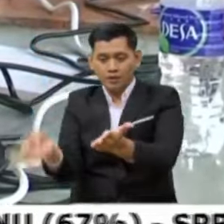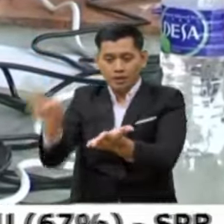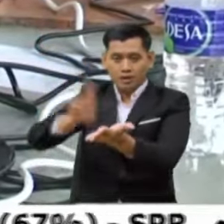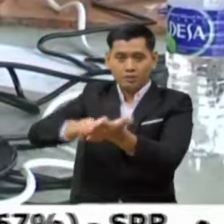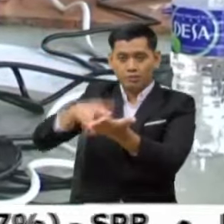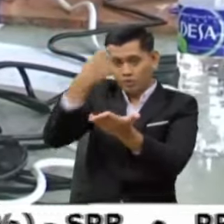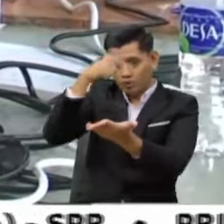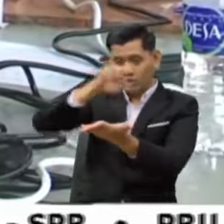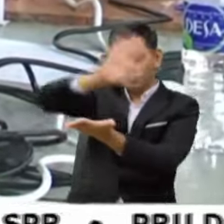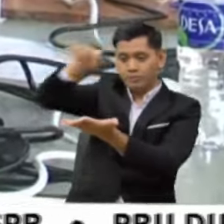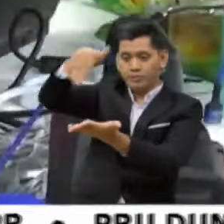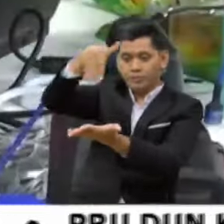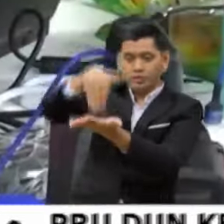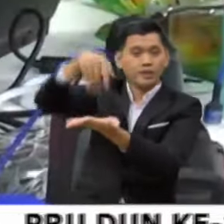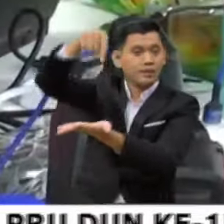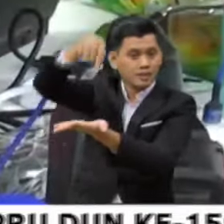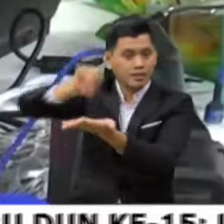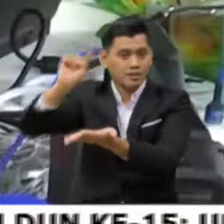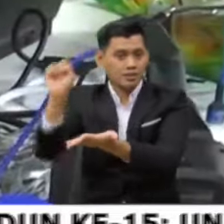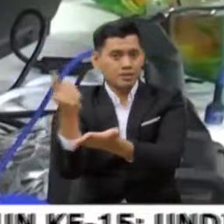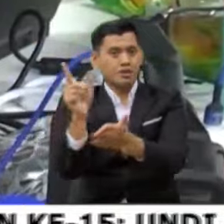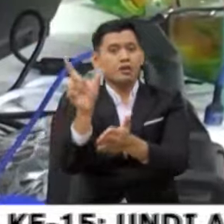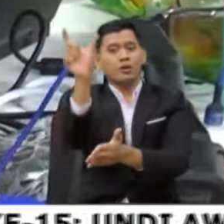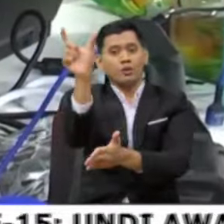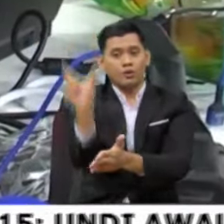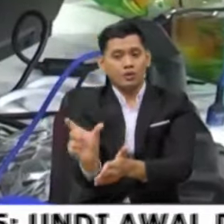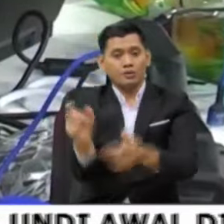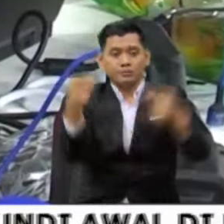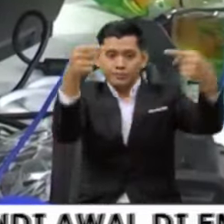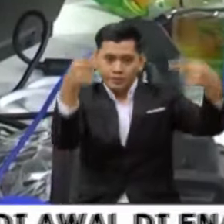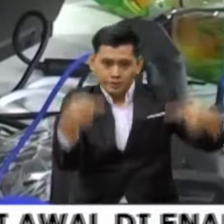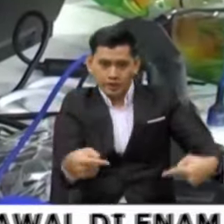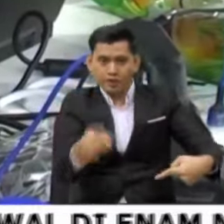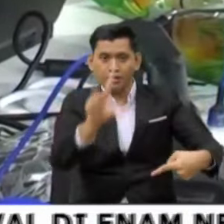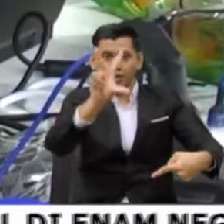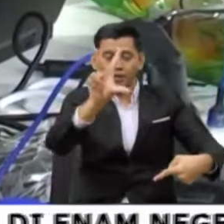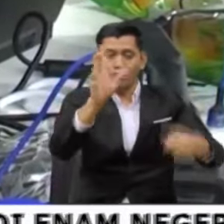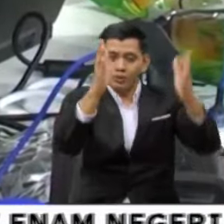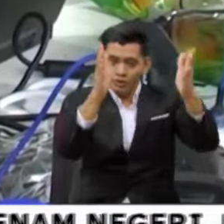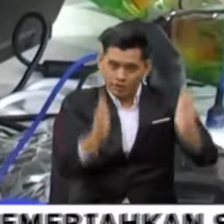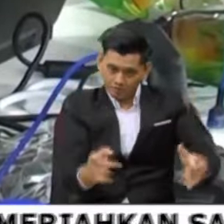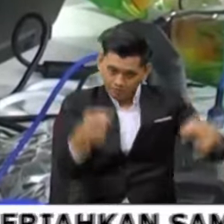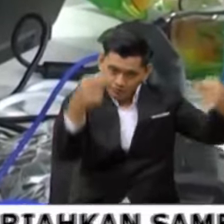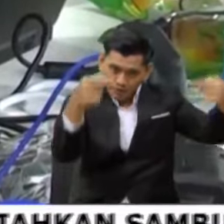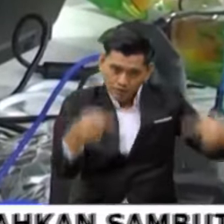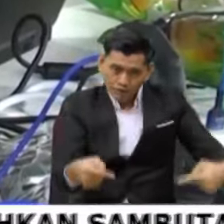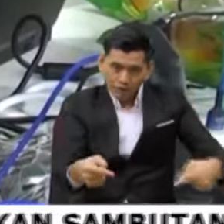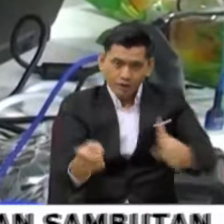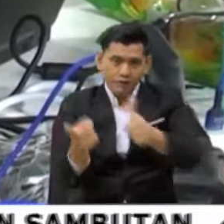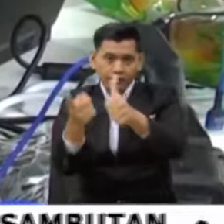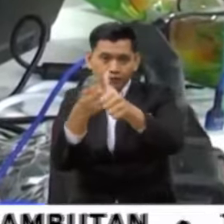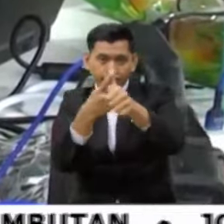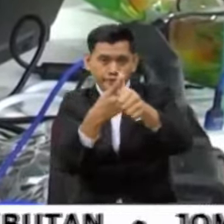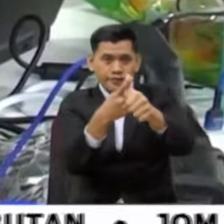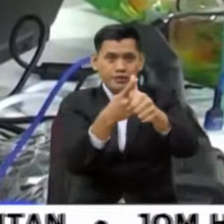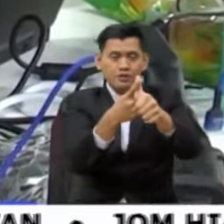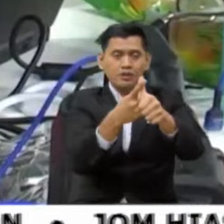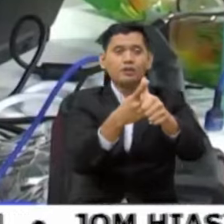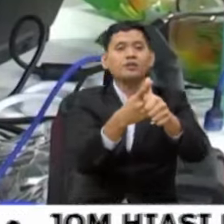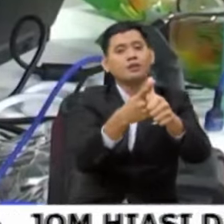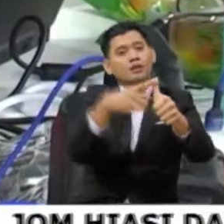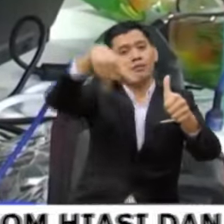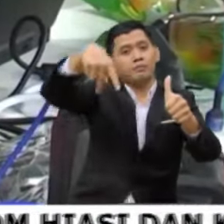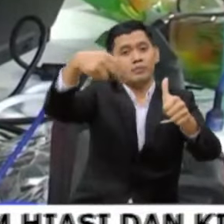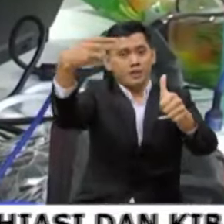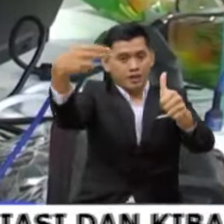saja yang mana jalur eh bertanding bagi tiga penjuru di dunia n 16 ini Sungai tua yang mana ia hanya diwakili oleh Amiruddin Syari